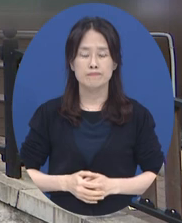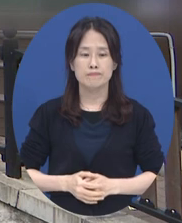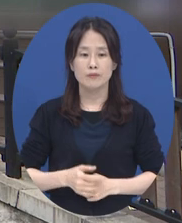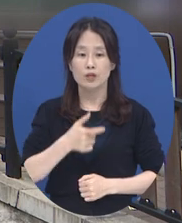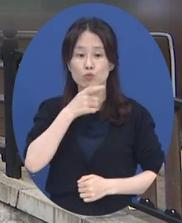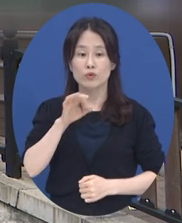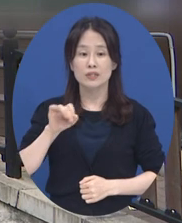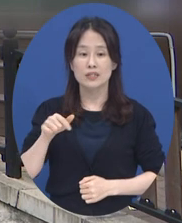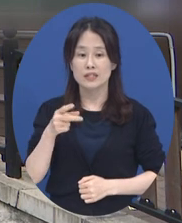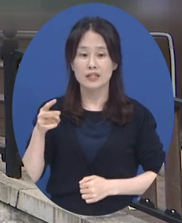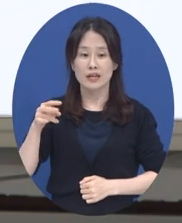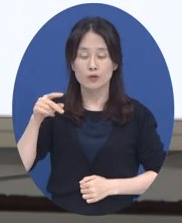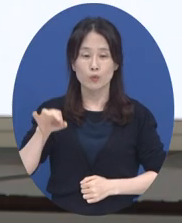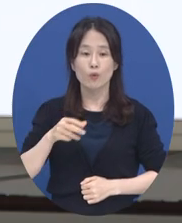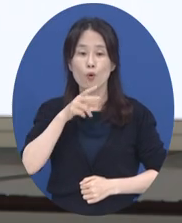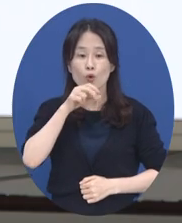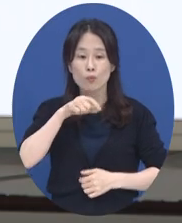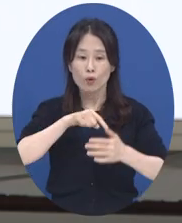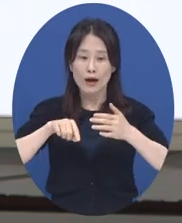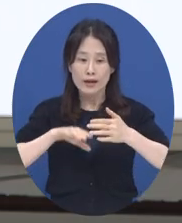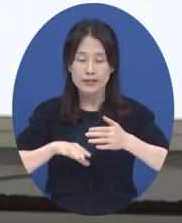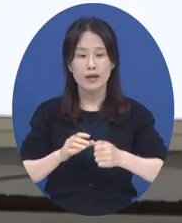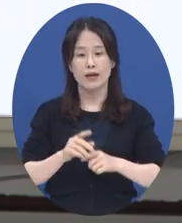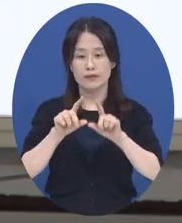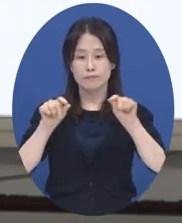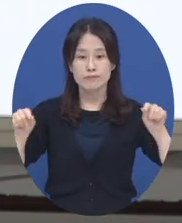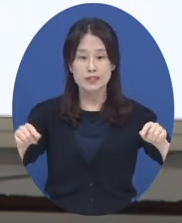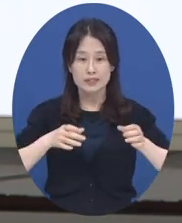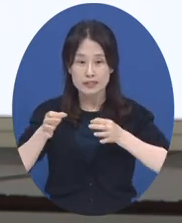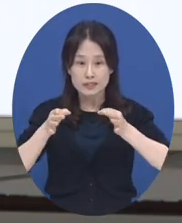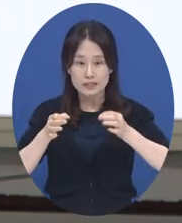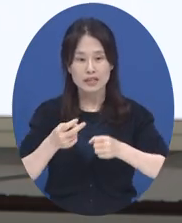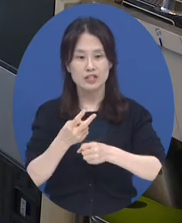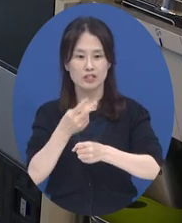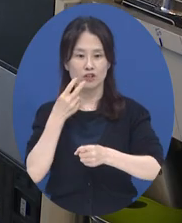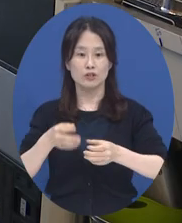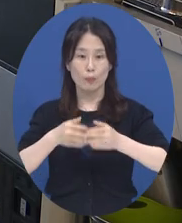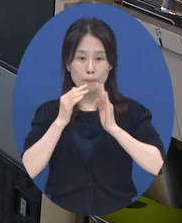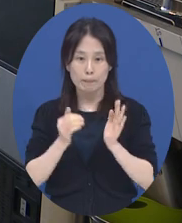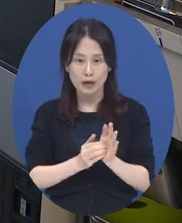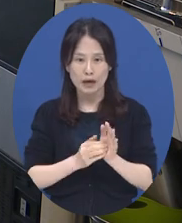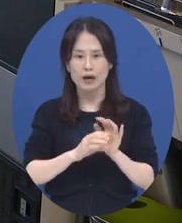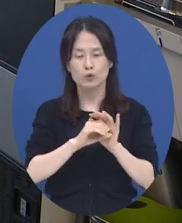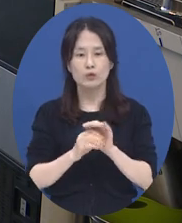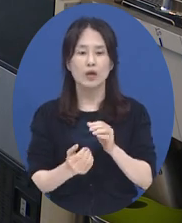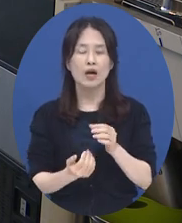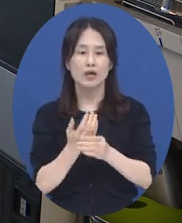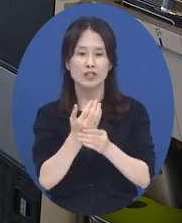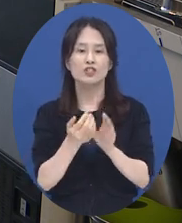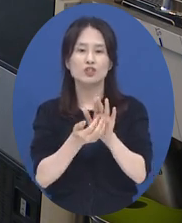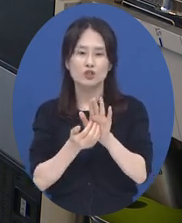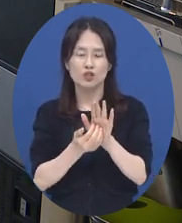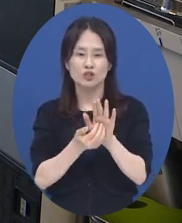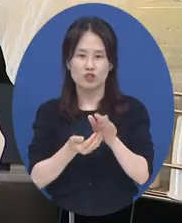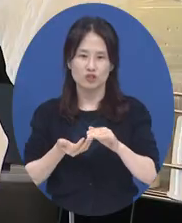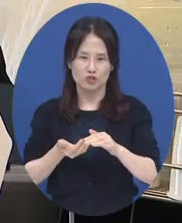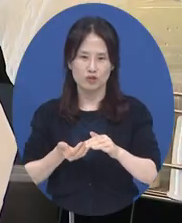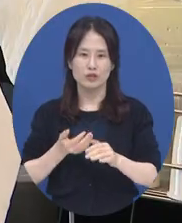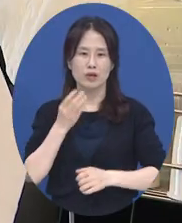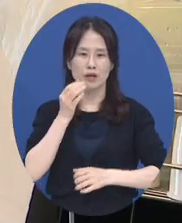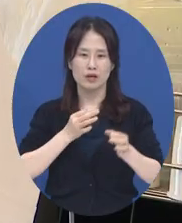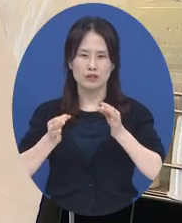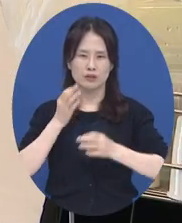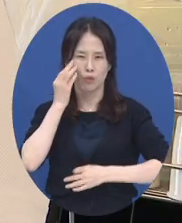수원 인계동 골목 안에 자리한 디저트 가게. 2년 전 창업해 코로나19가 터지기까지는 장사가 잘